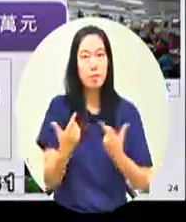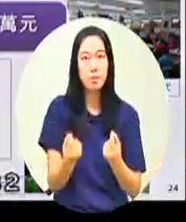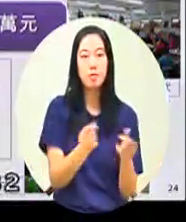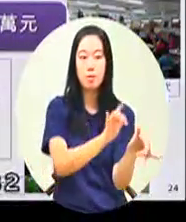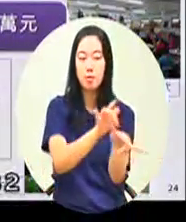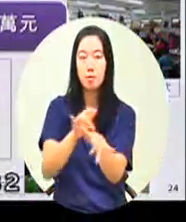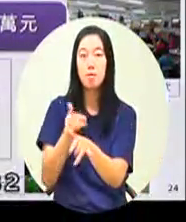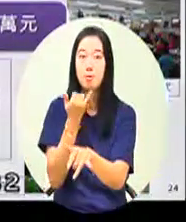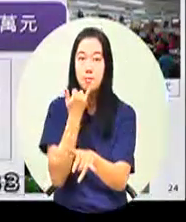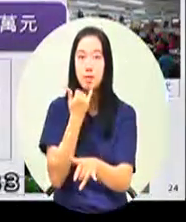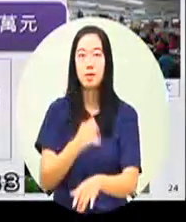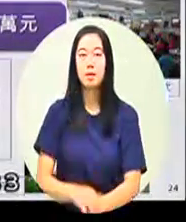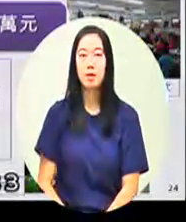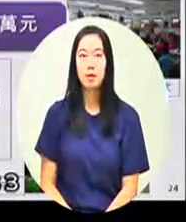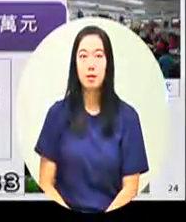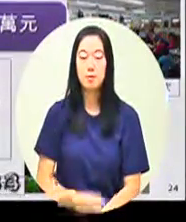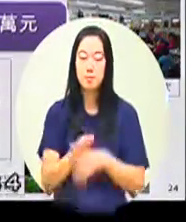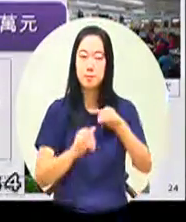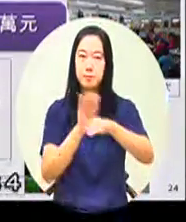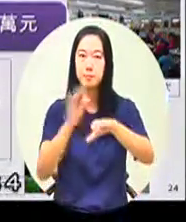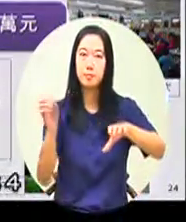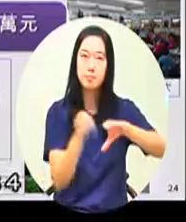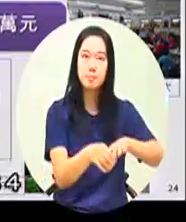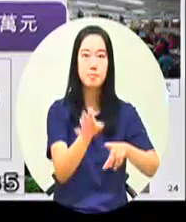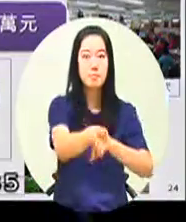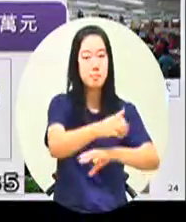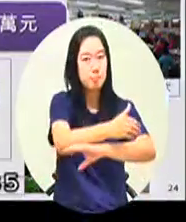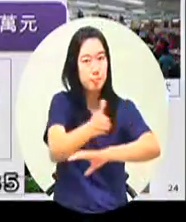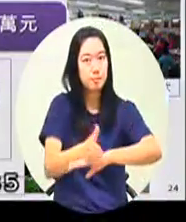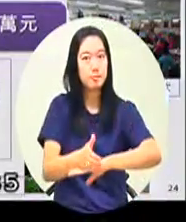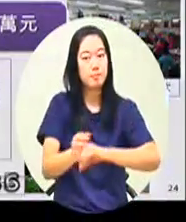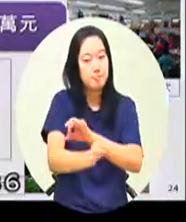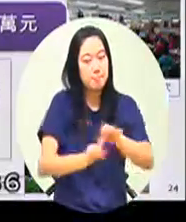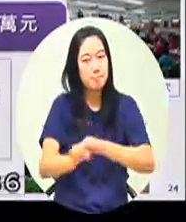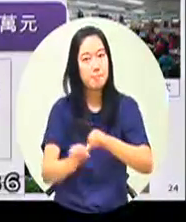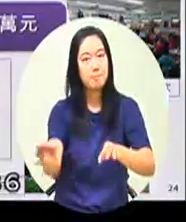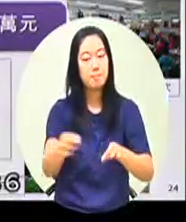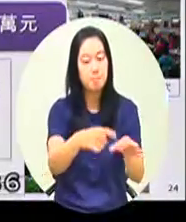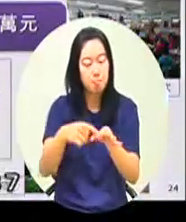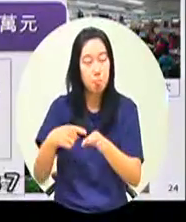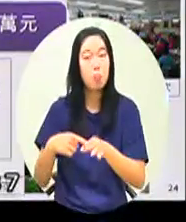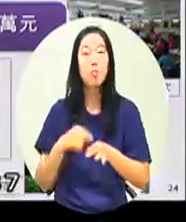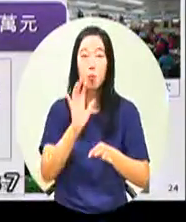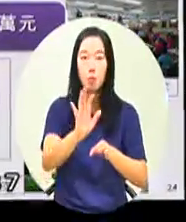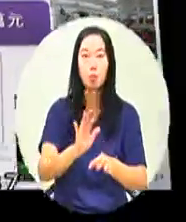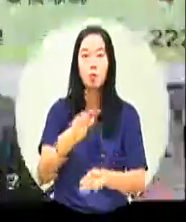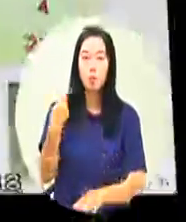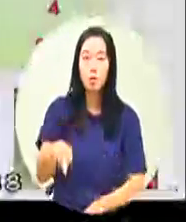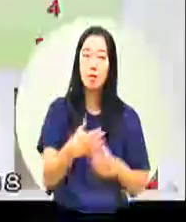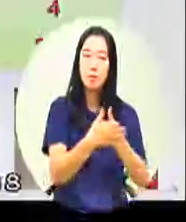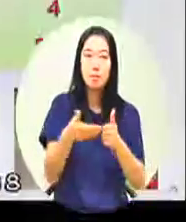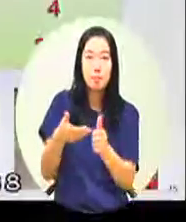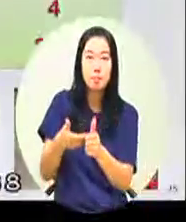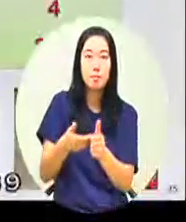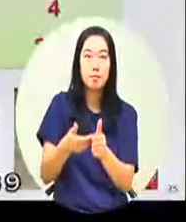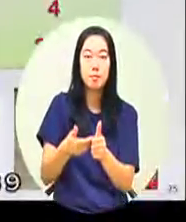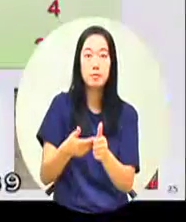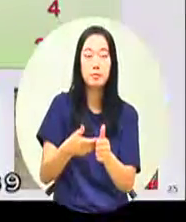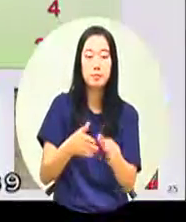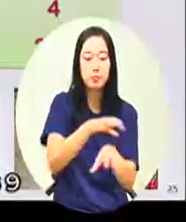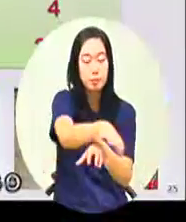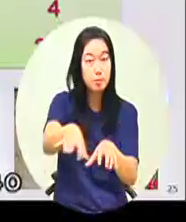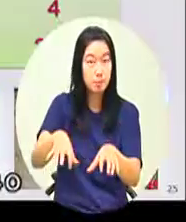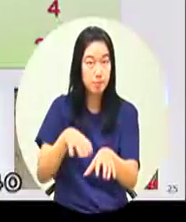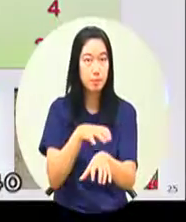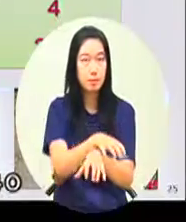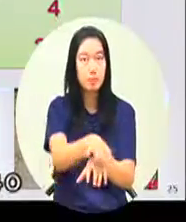呢注入了我们农村的经济超过3亿元。那整个在保育生态方面呢，我们持续在动植